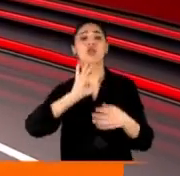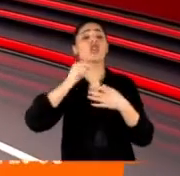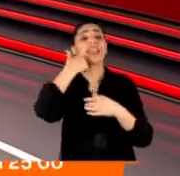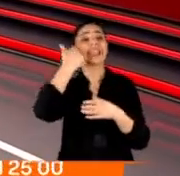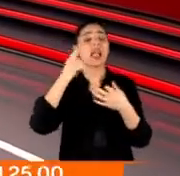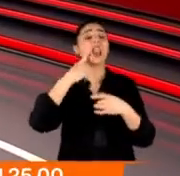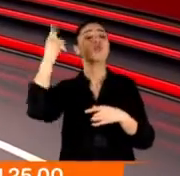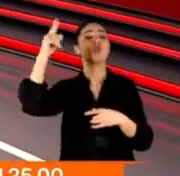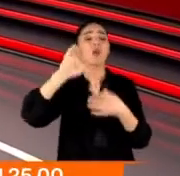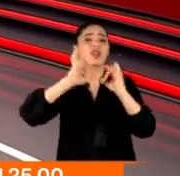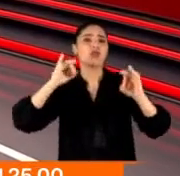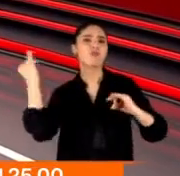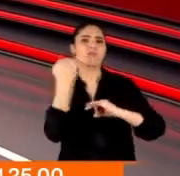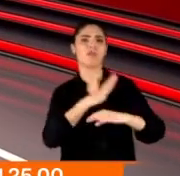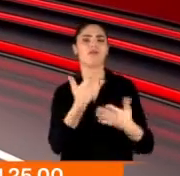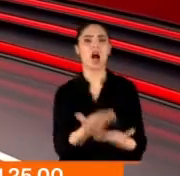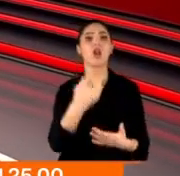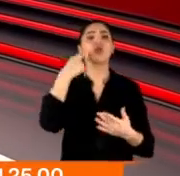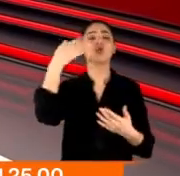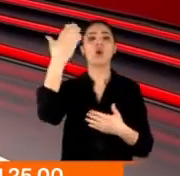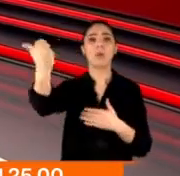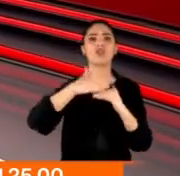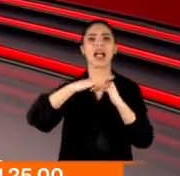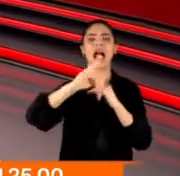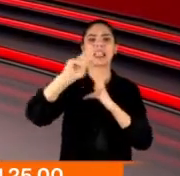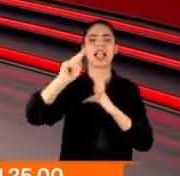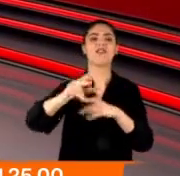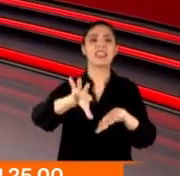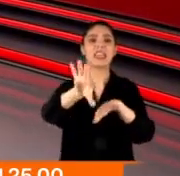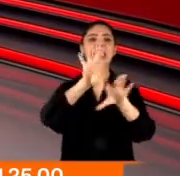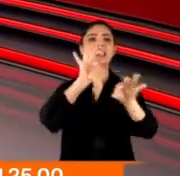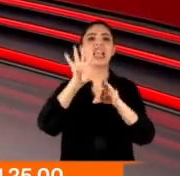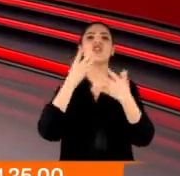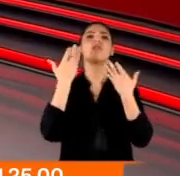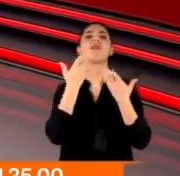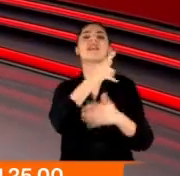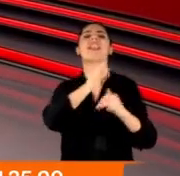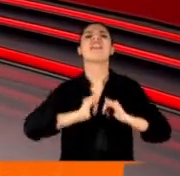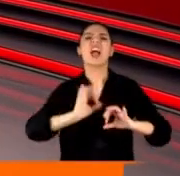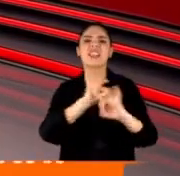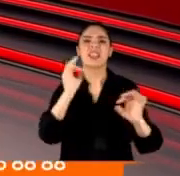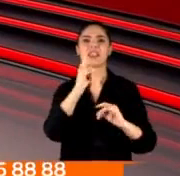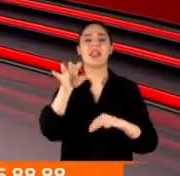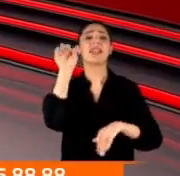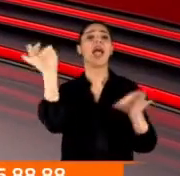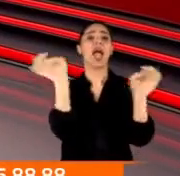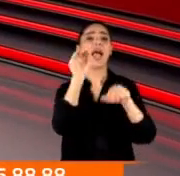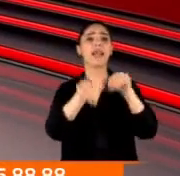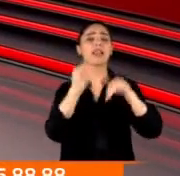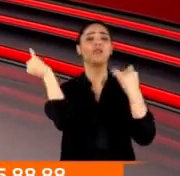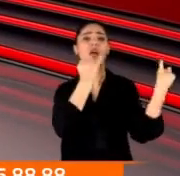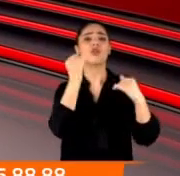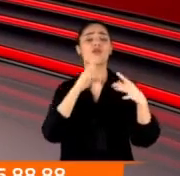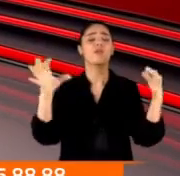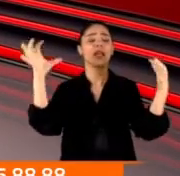sözde Cumhurbaşkanı ifadesi vardı. Cumhurbaşkanının halk tarafından seçilmesini hazmedemiyorlar dedi. Erken seçim tartışmaları hakkında